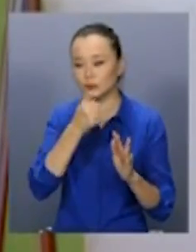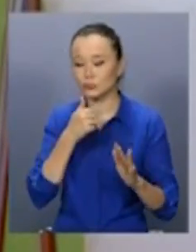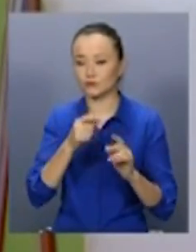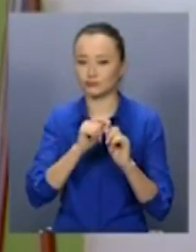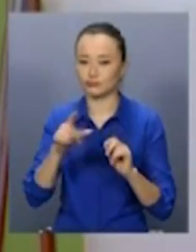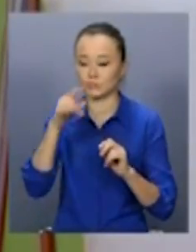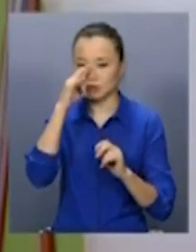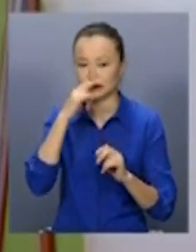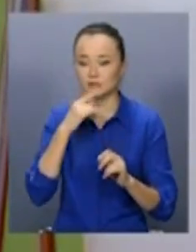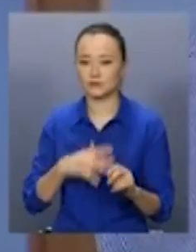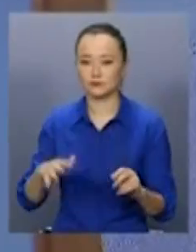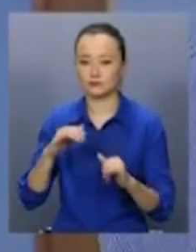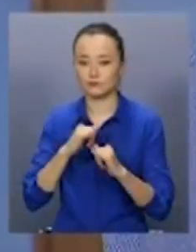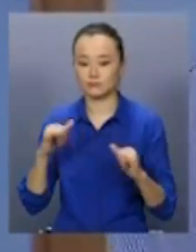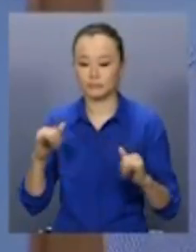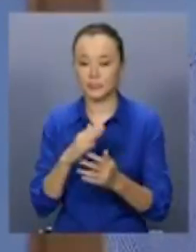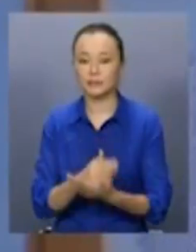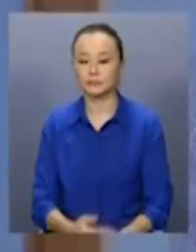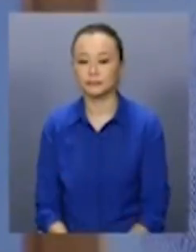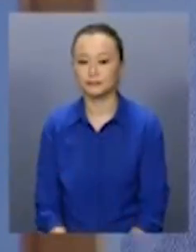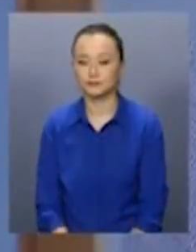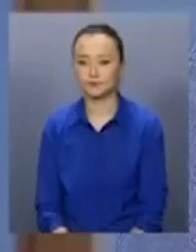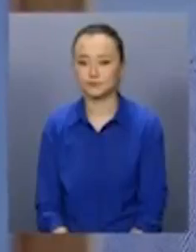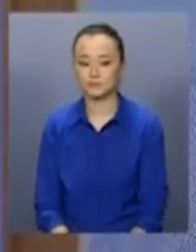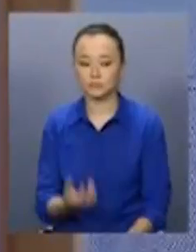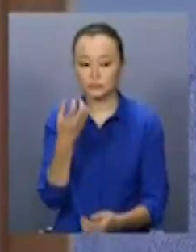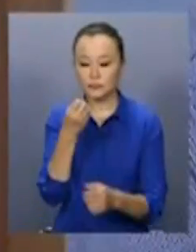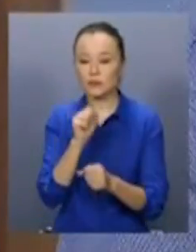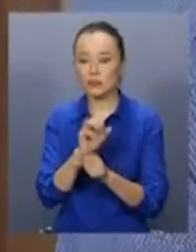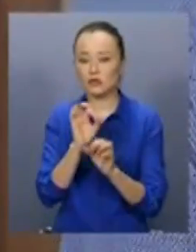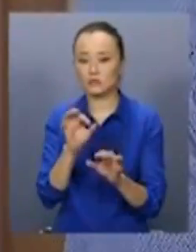Қазақстанда дамып жатыр. Бір тоқтала кететін